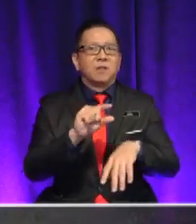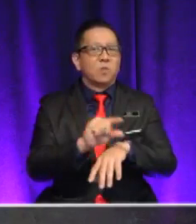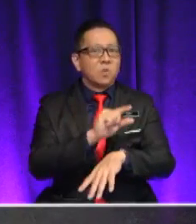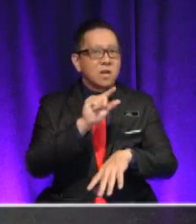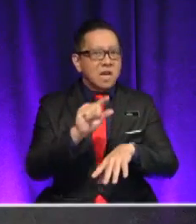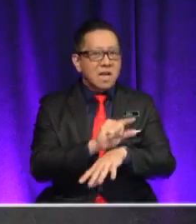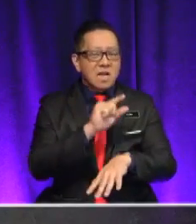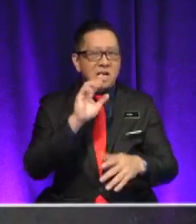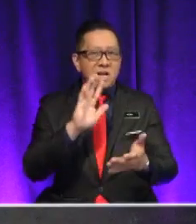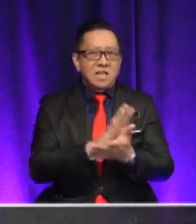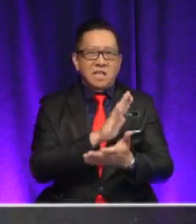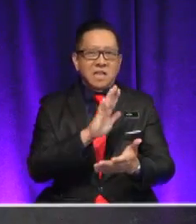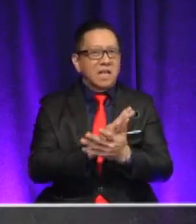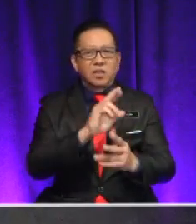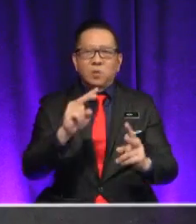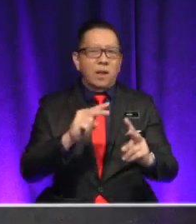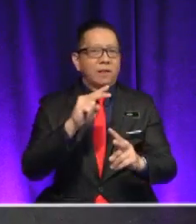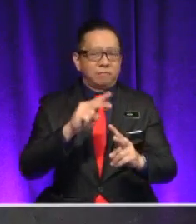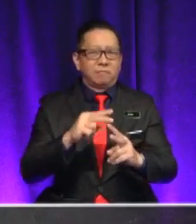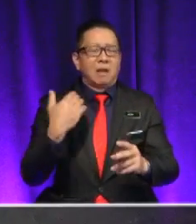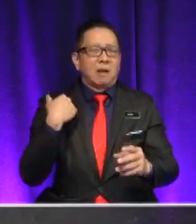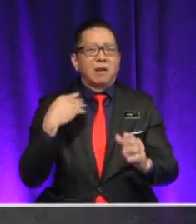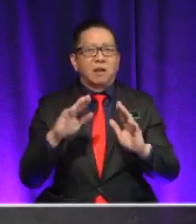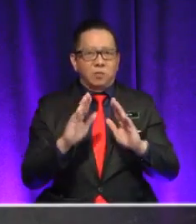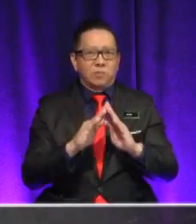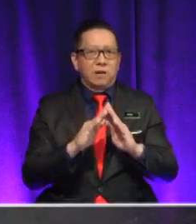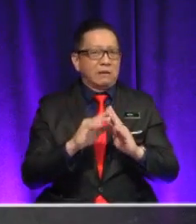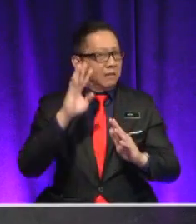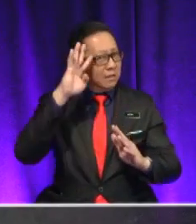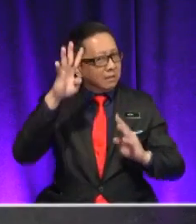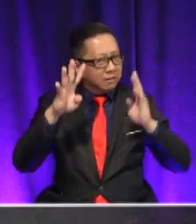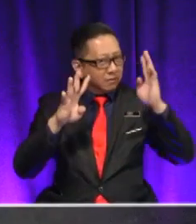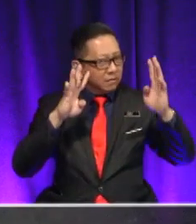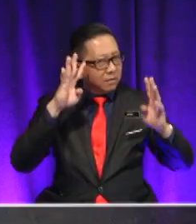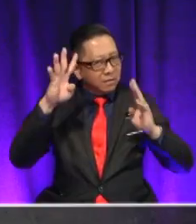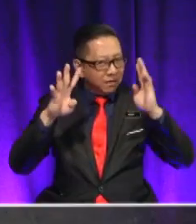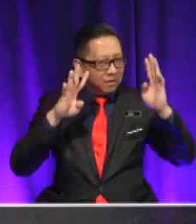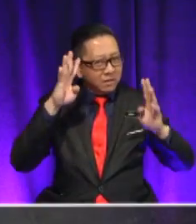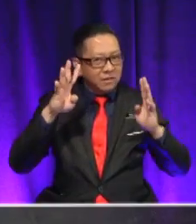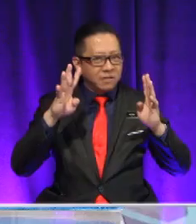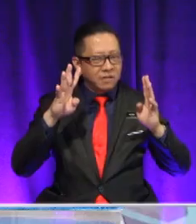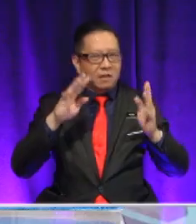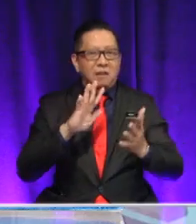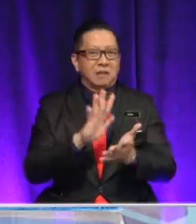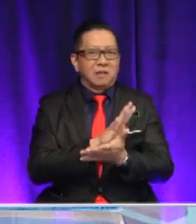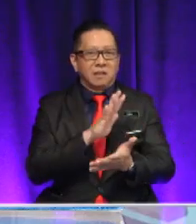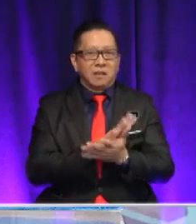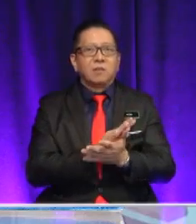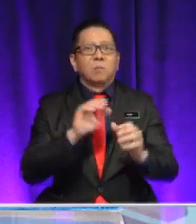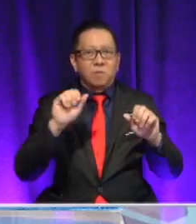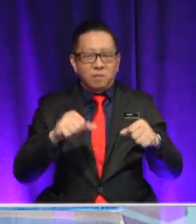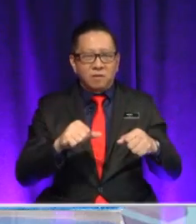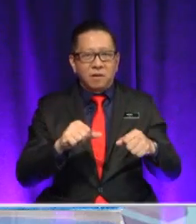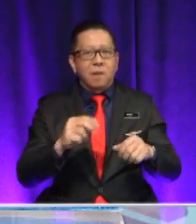kertas yang bersesuaian lah ada gak rumah sebab kita perlu kreatif kalau tak ada barang tak mau masuk kita tak boleh menghasilkan